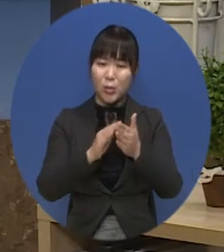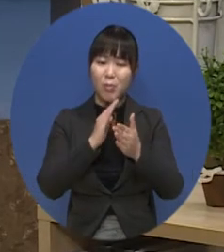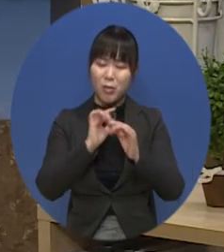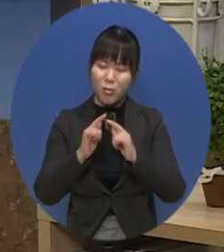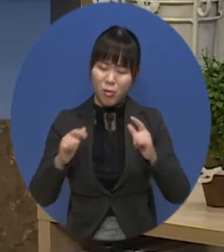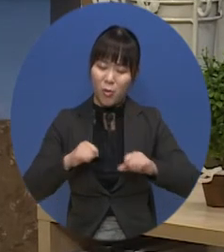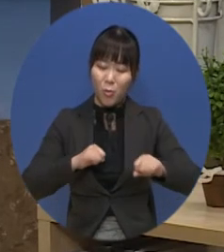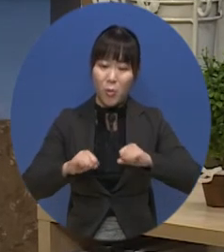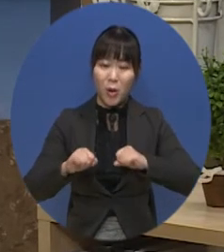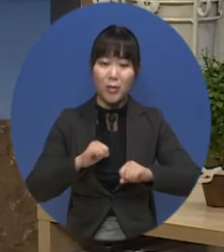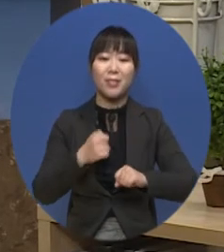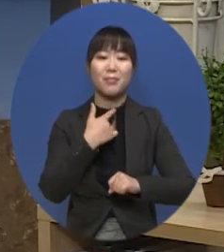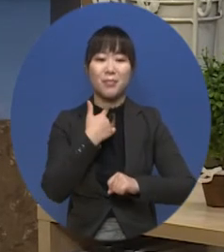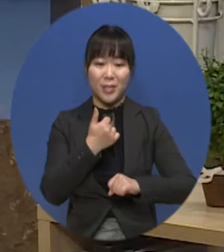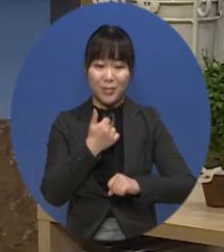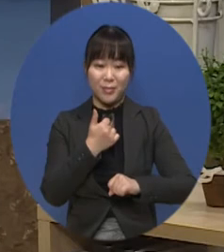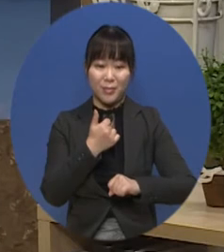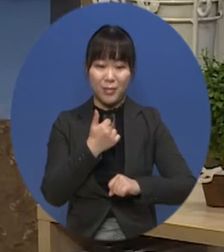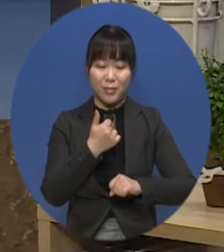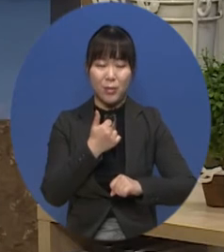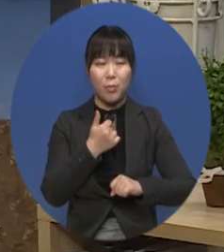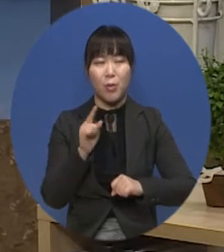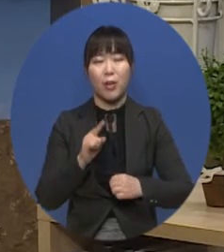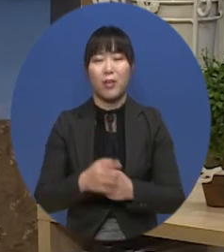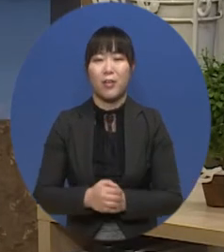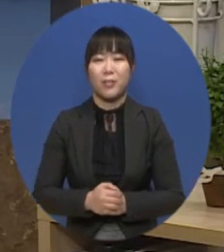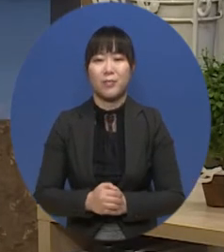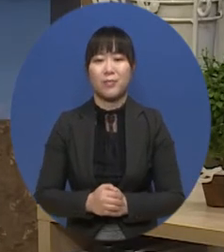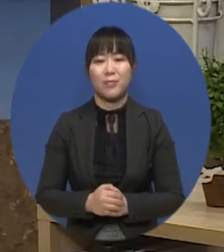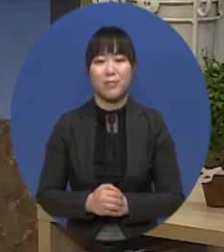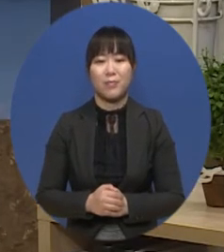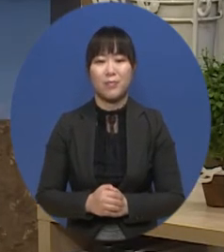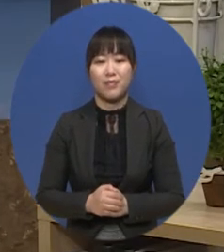정말 여러 활동을 해오시면서